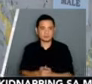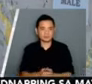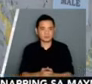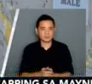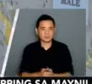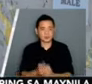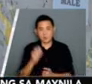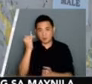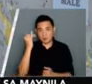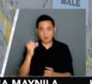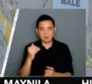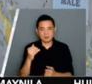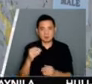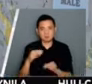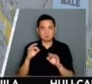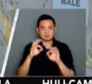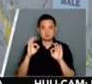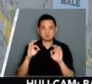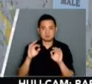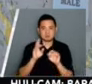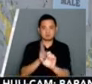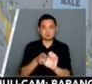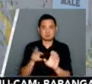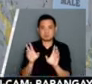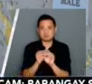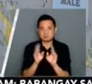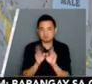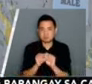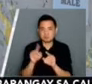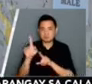yung kanilang presensya doon matapos nga silang mahuli at mapabalik mula sa Indonesia.